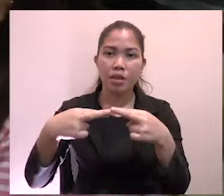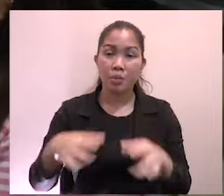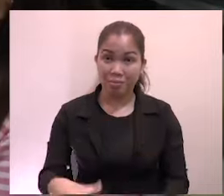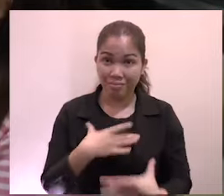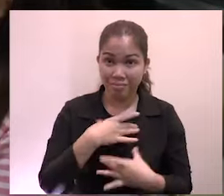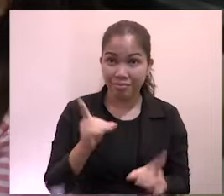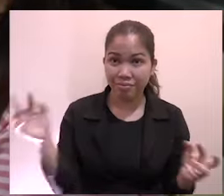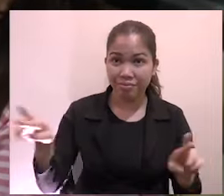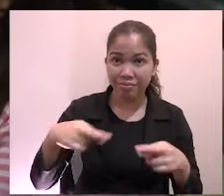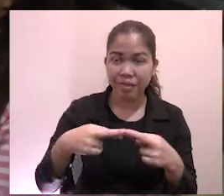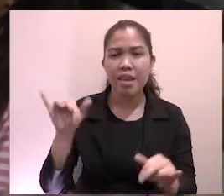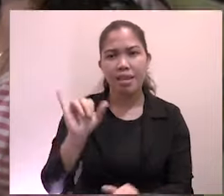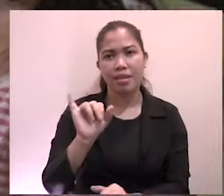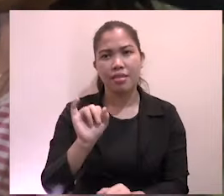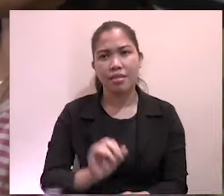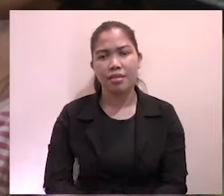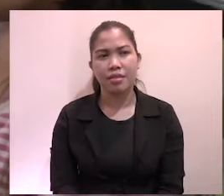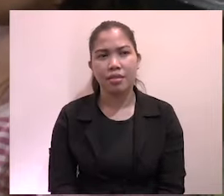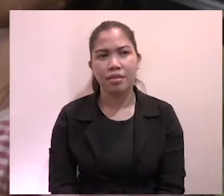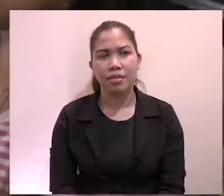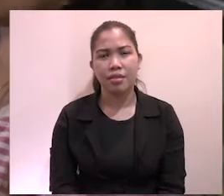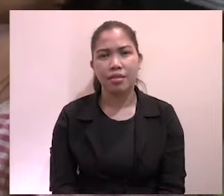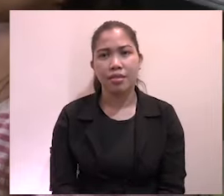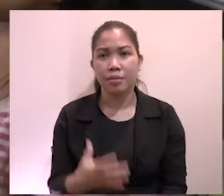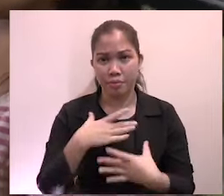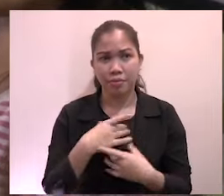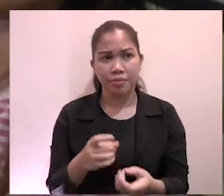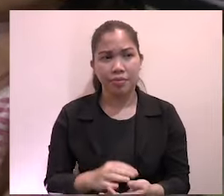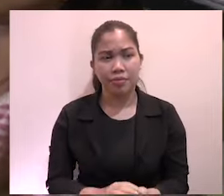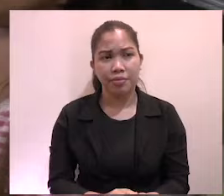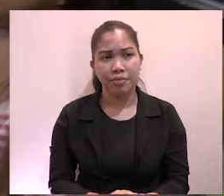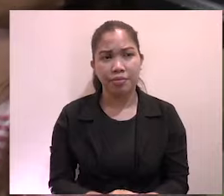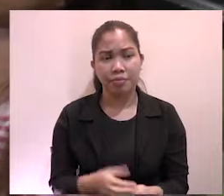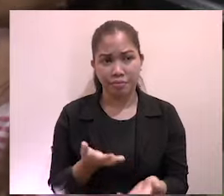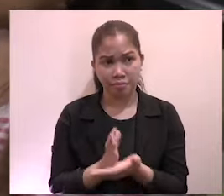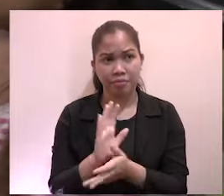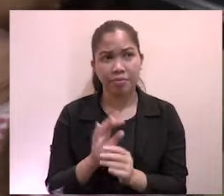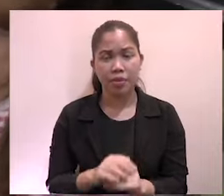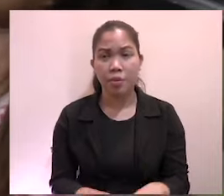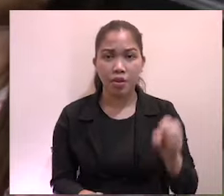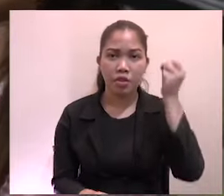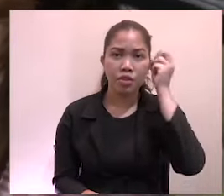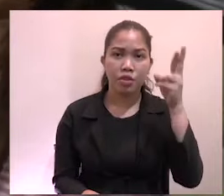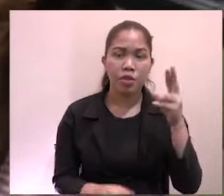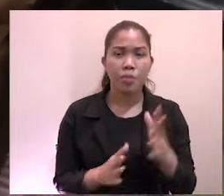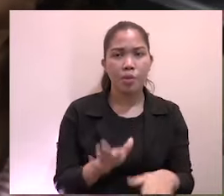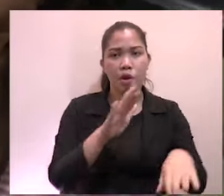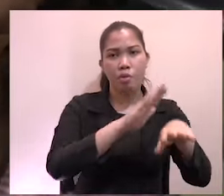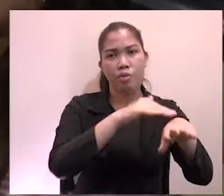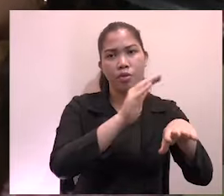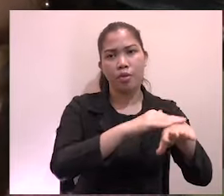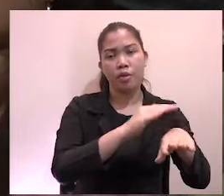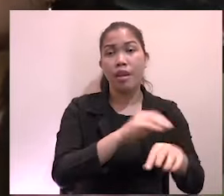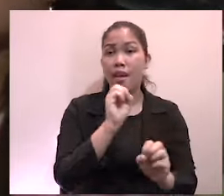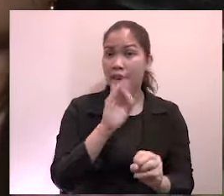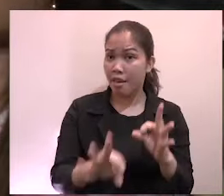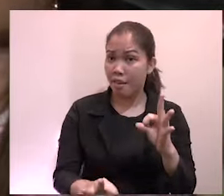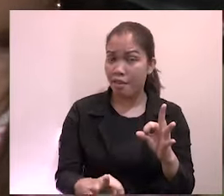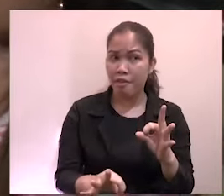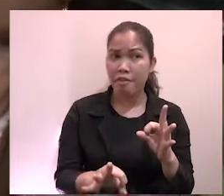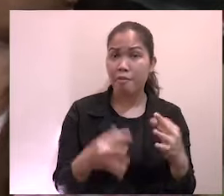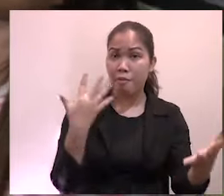gusto mo? Opo. Oh, gusto nyo bang pagbigyan tong bata? Pero sir, I'm warning you, pag gusto niyo mang pakulong